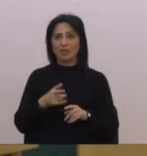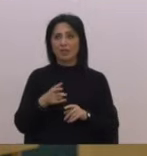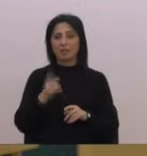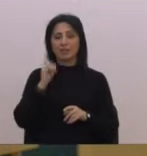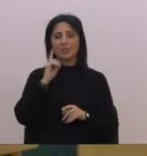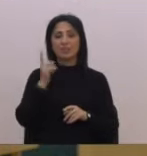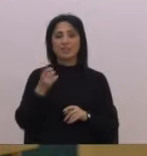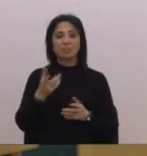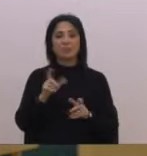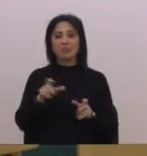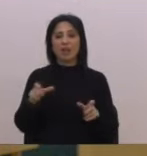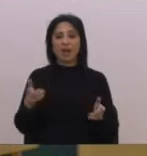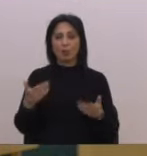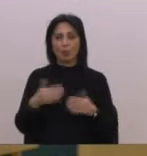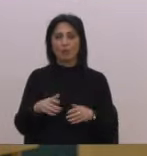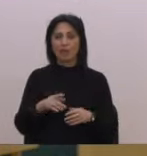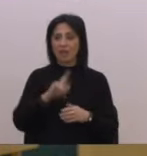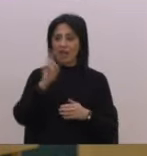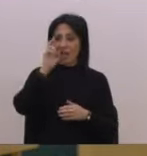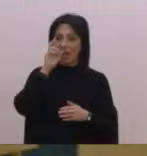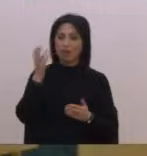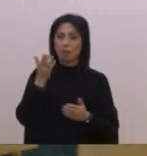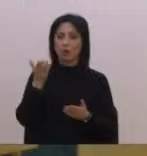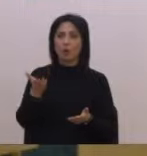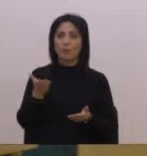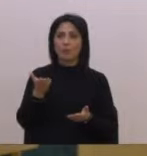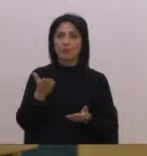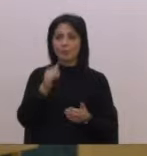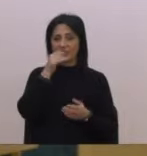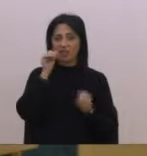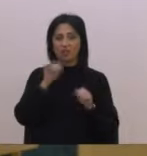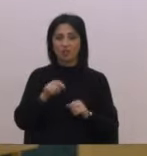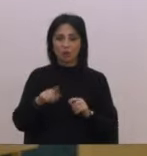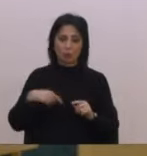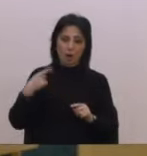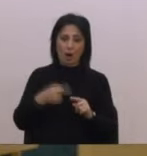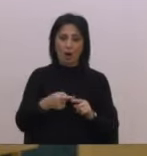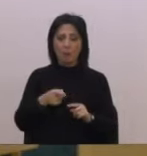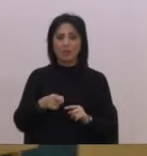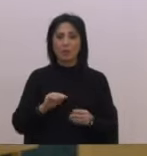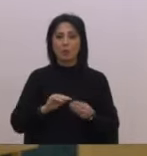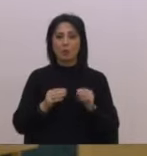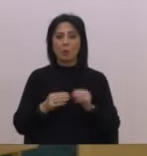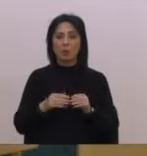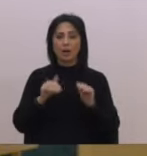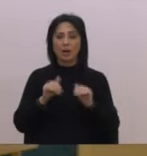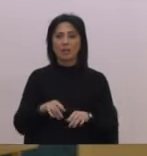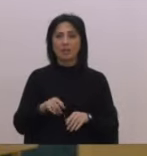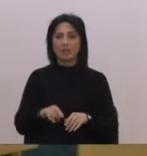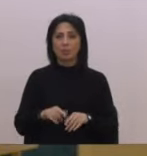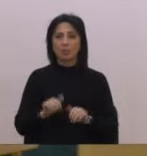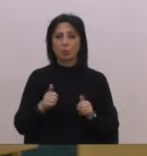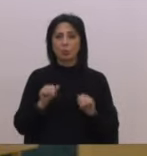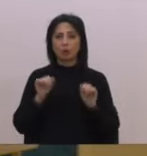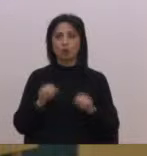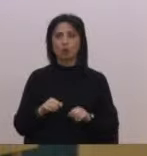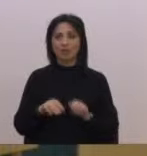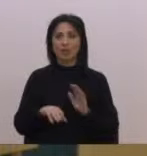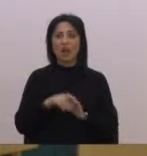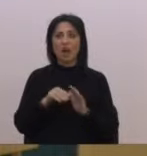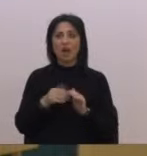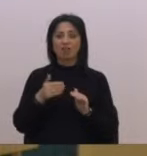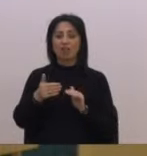ისმის შეკითხვა, რომ ხელისუფლება, რომელმაც ვერ შეძლო აქამდე ამ პრობლემის გადაწყვეტა, როგორ შეიძლება